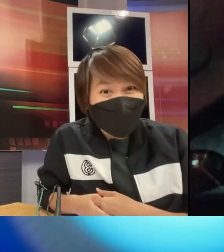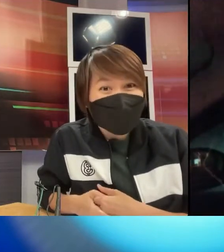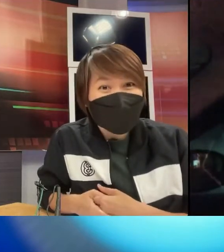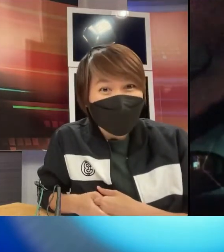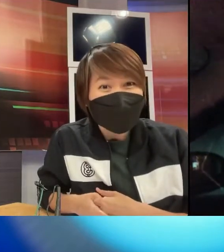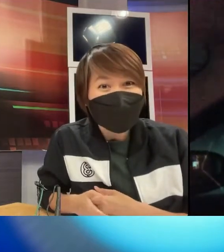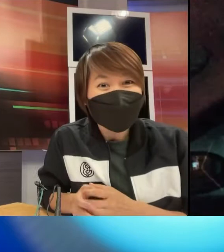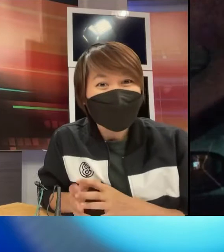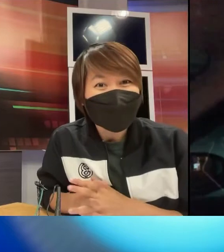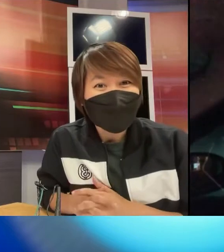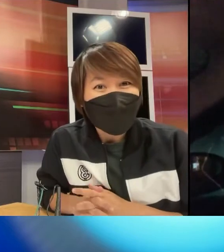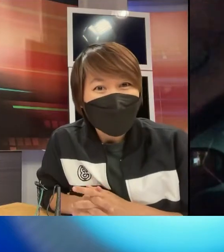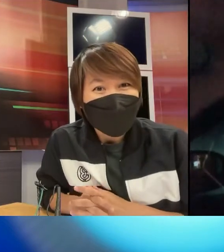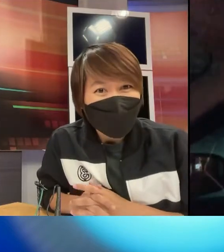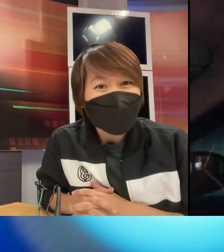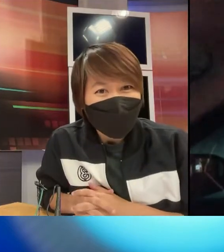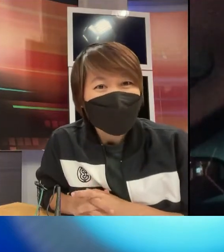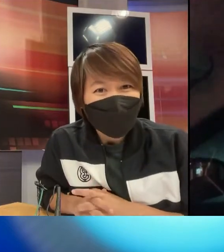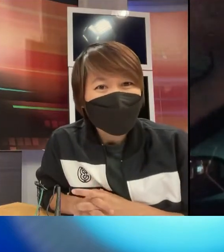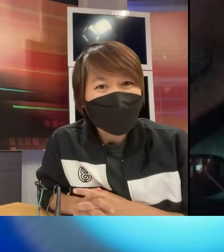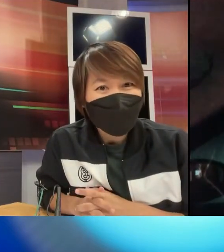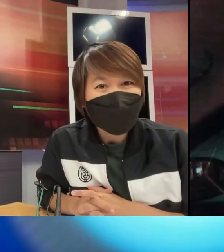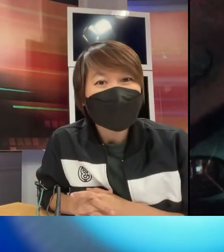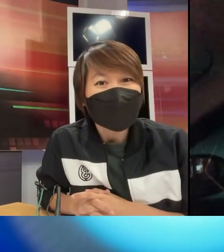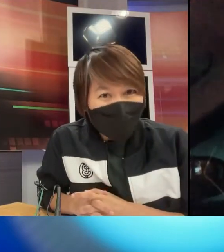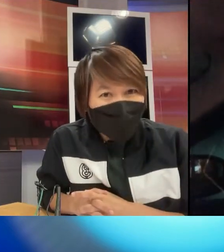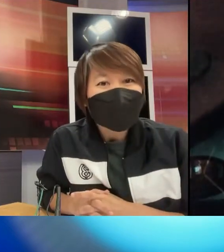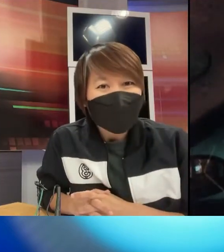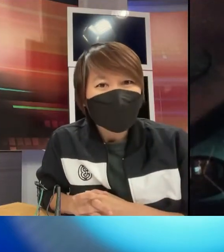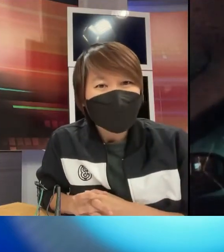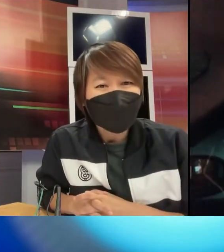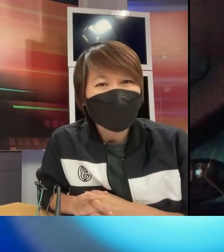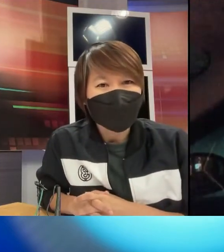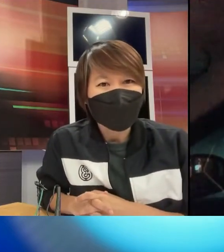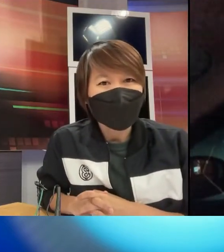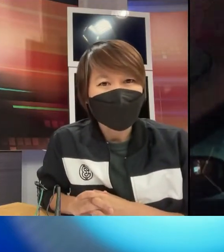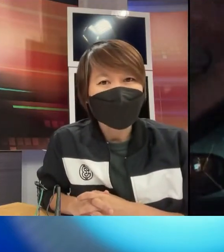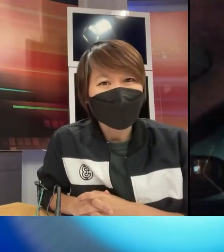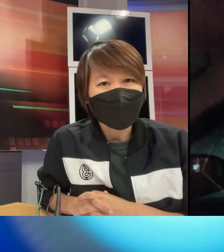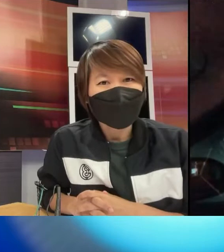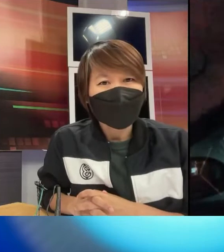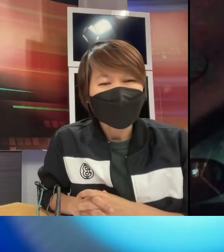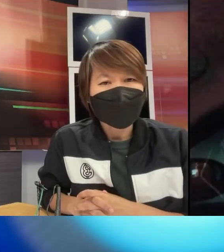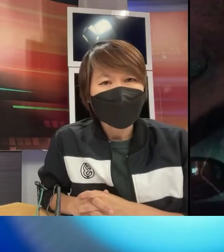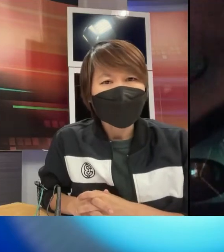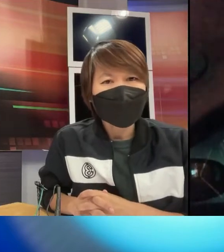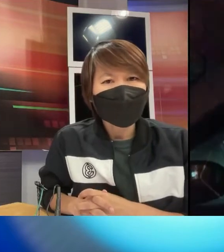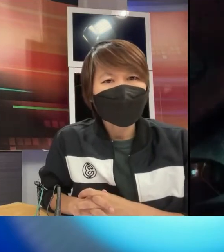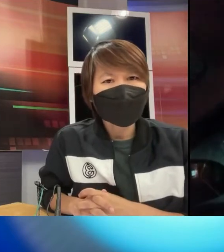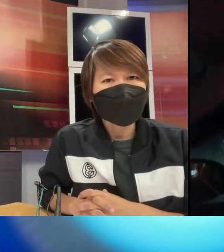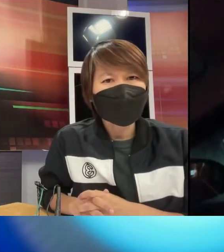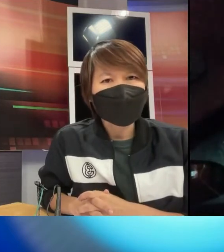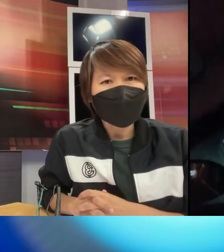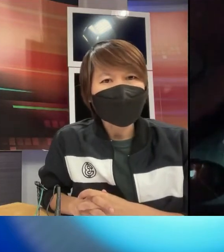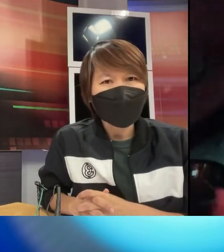แต่ว่า สั่นแล้ว เราพร้อมที่จะสู้เต็มที่นะคะแต่ว่าความรู้สึกในวันนั้นก็เราก็บ